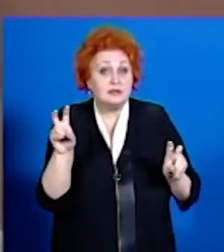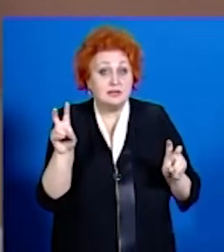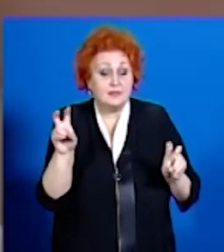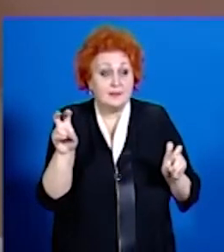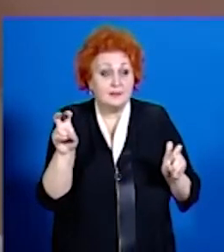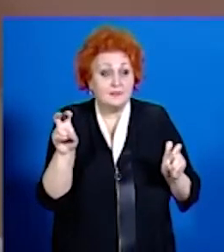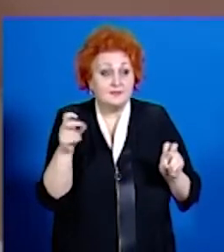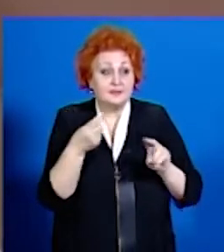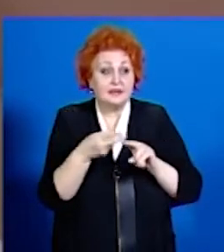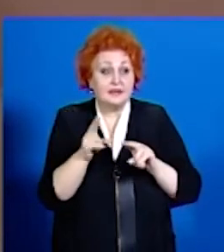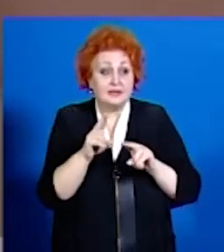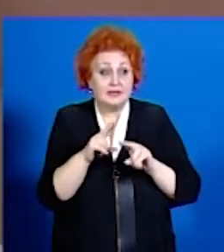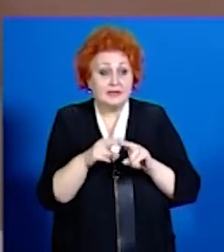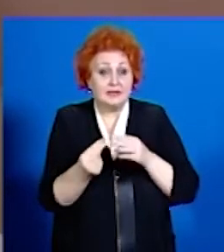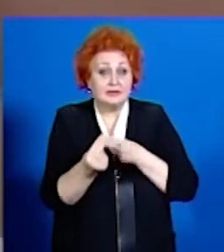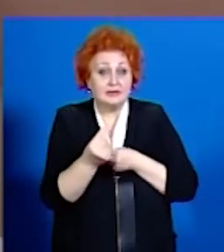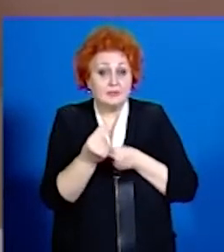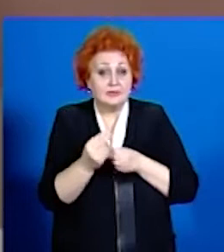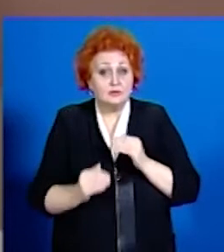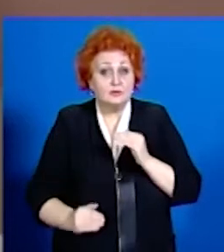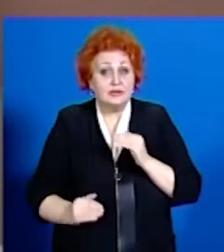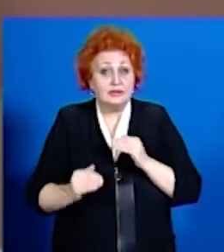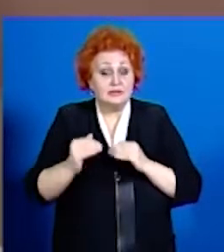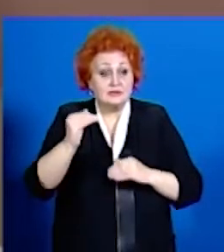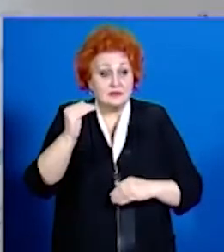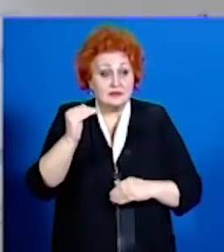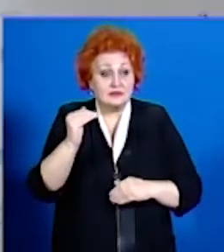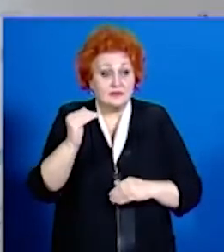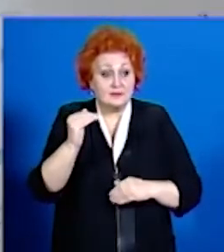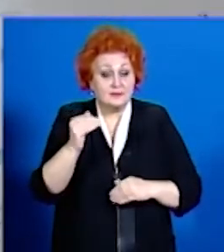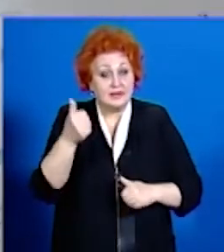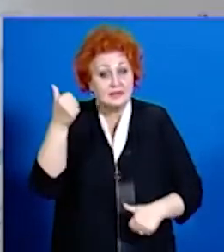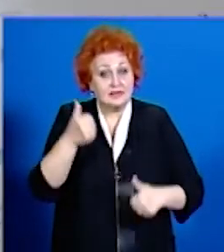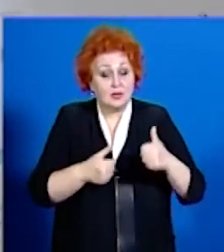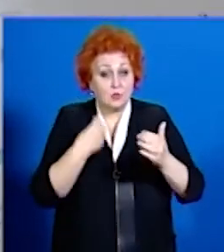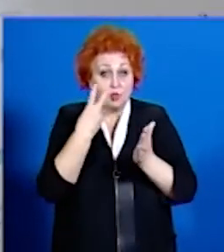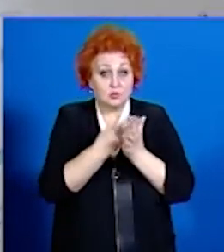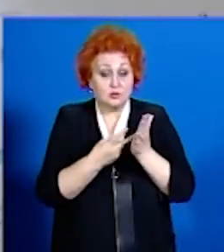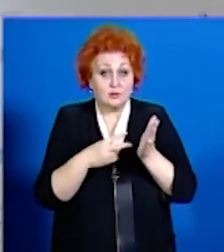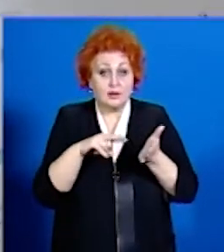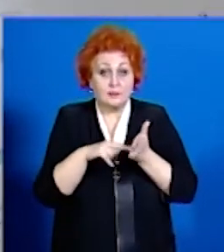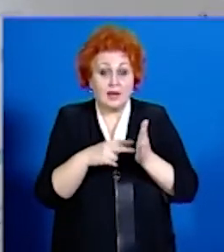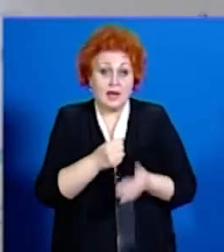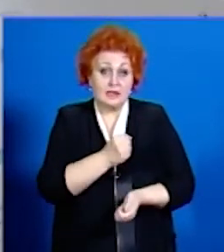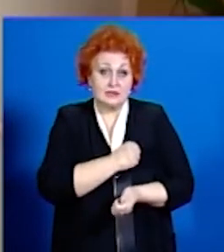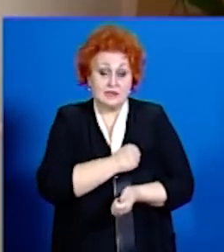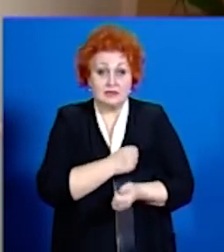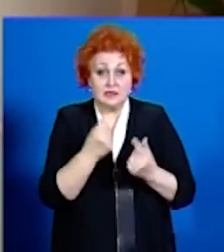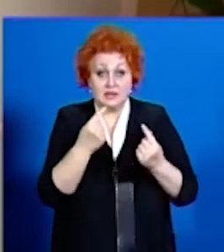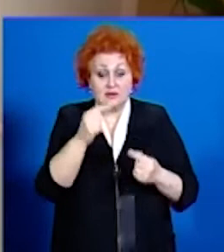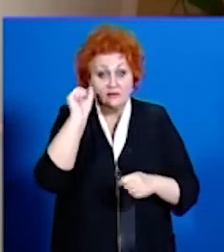направление. Наверное, это мне привили с детства мои учителя, я им очень благодарна. На конкурс она представила проект «Солдатам Великой